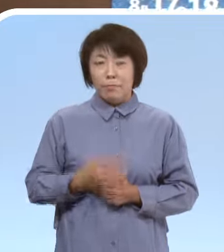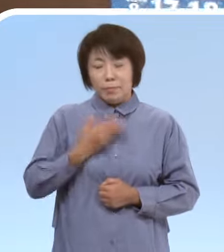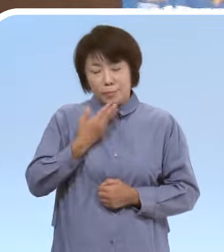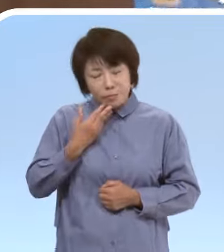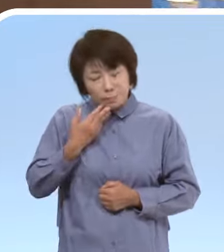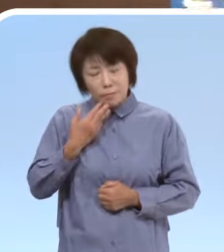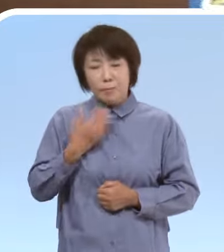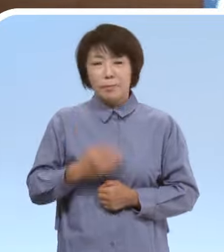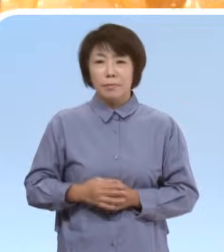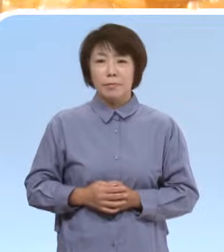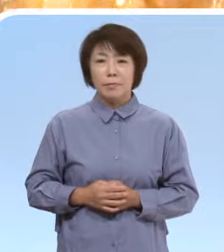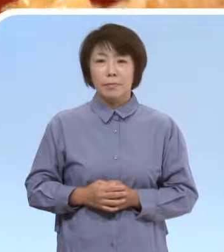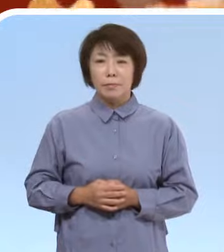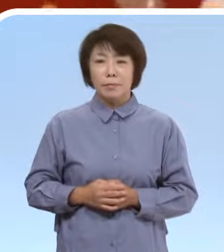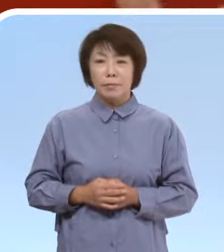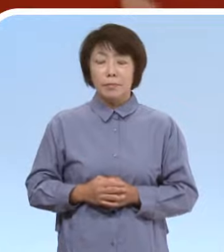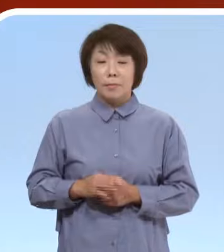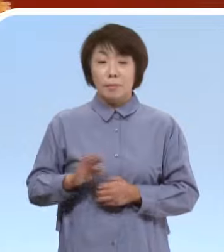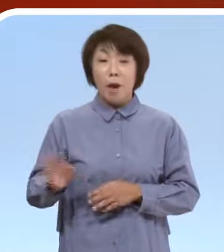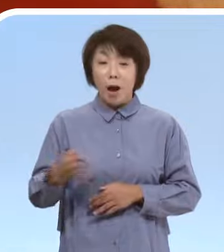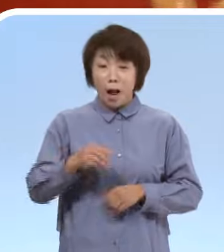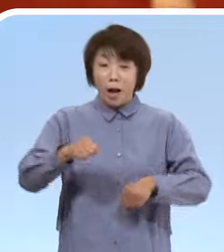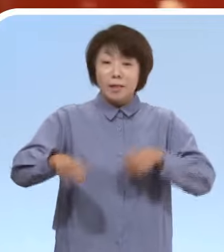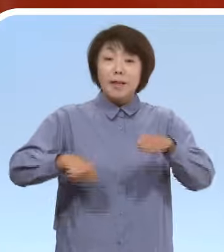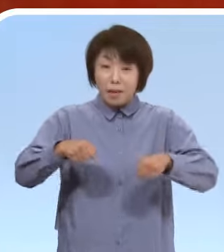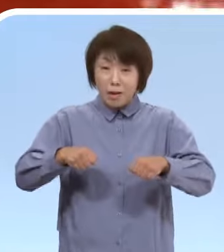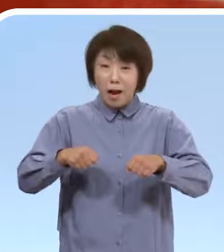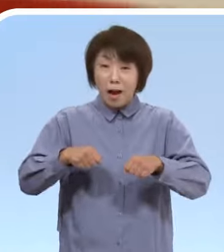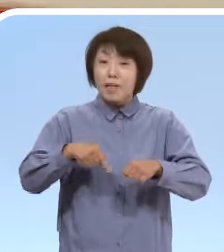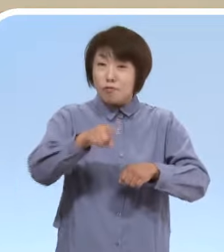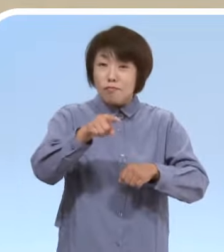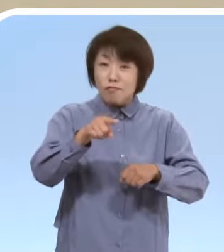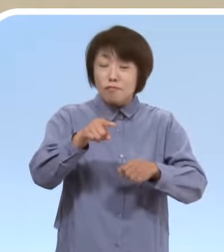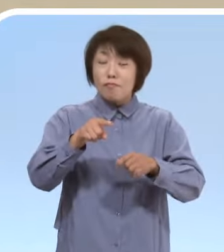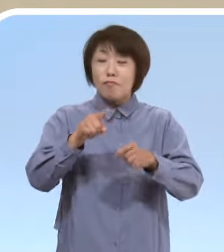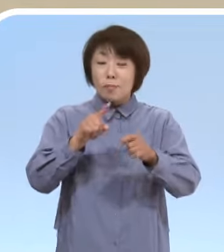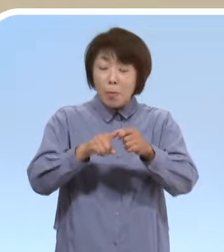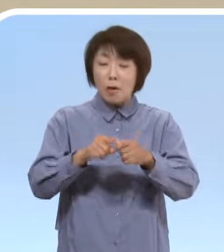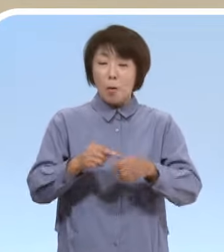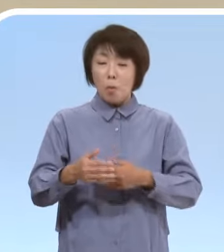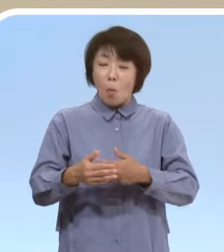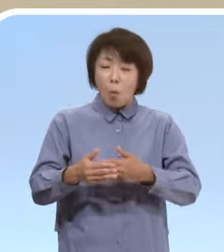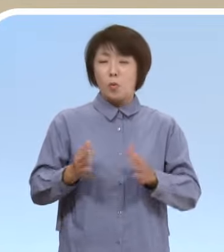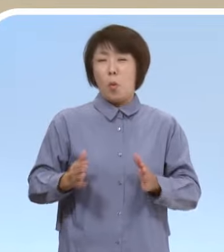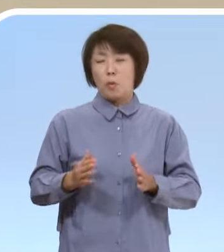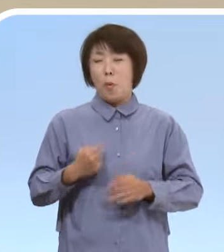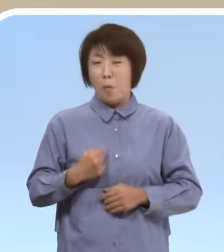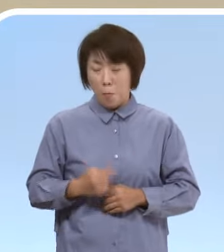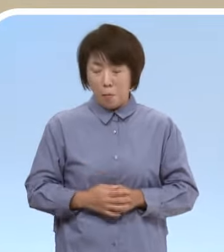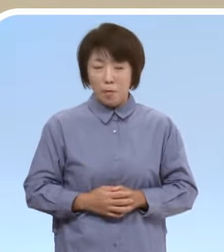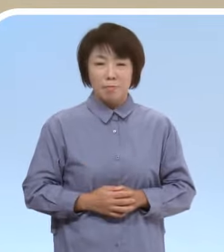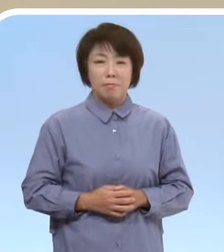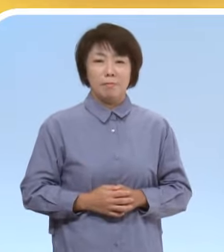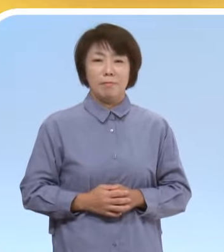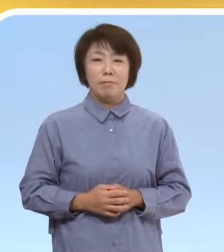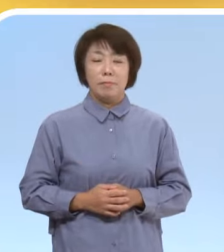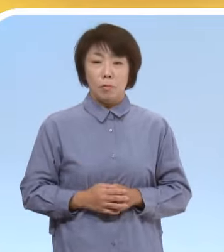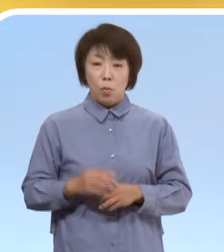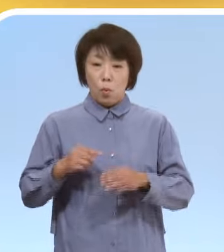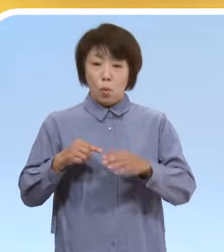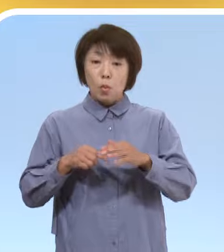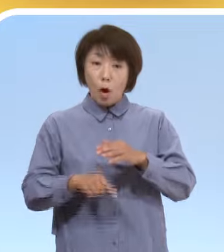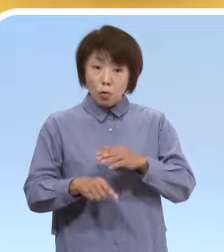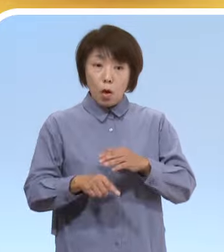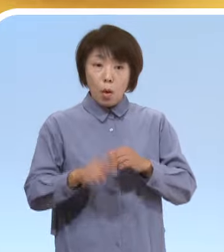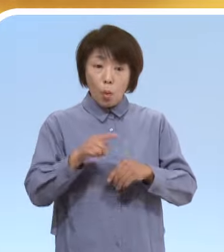おいしい。今からまたサイクリングスタートするんですけど、はい、ぴったりでございます ありがとうございます。 なんで